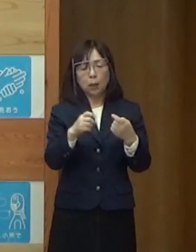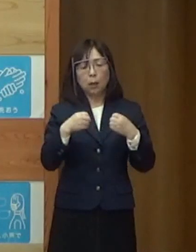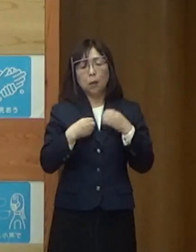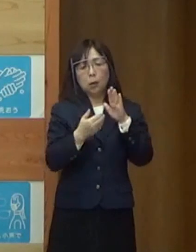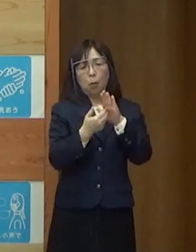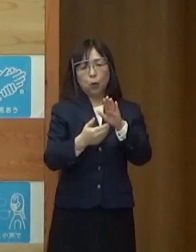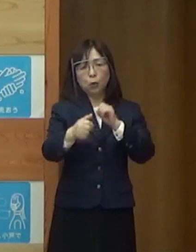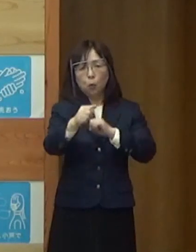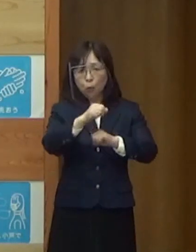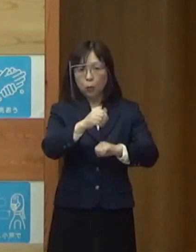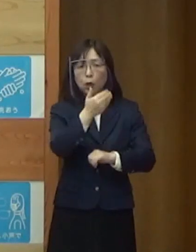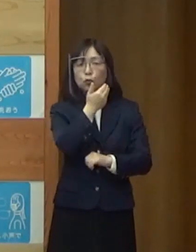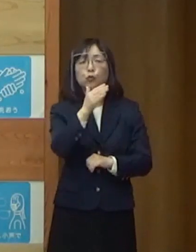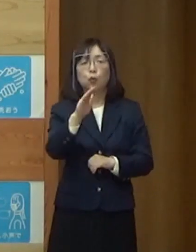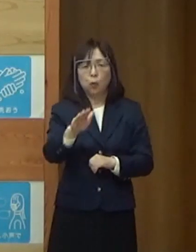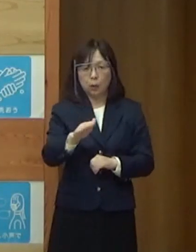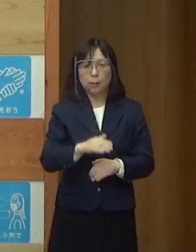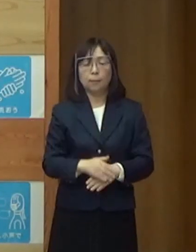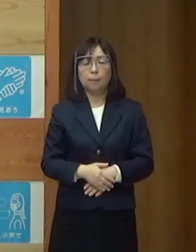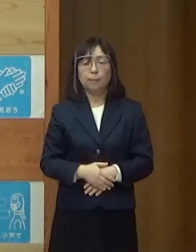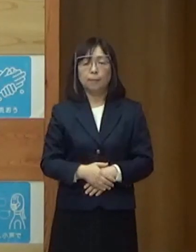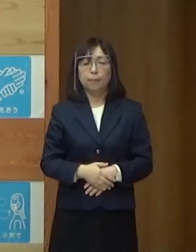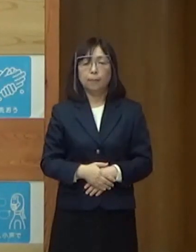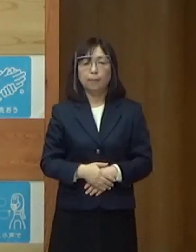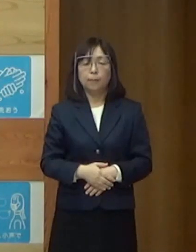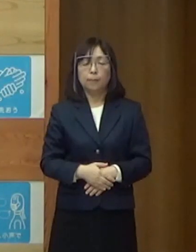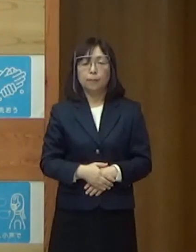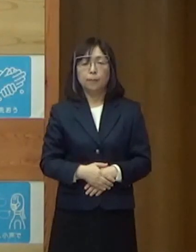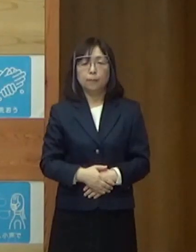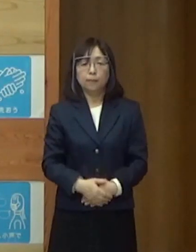が引き続き重要となります。